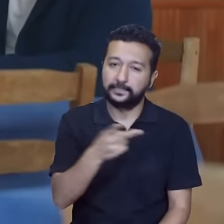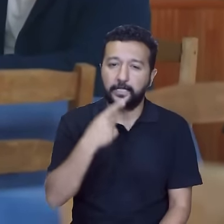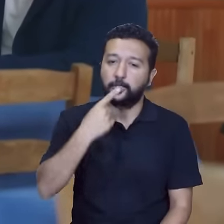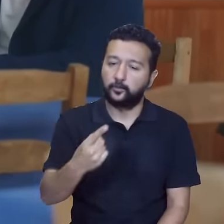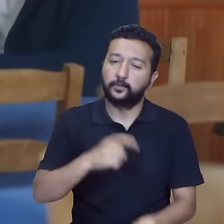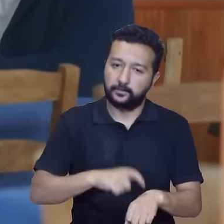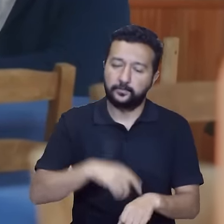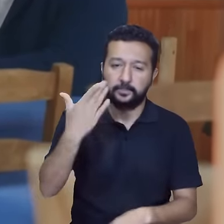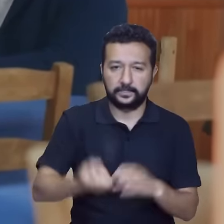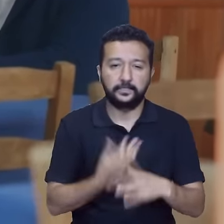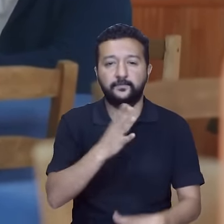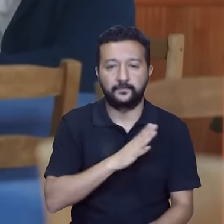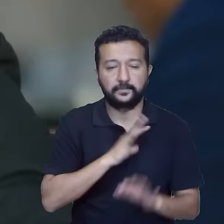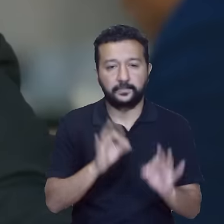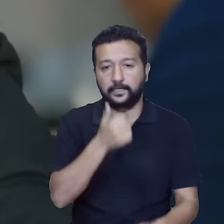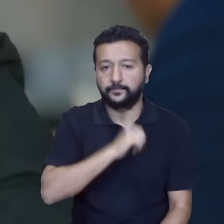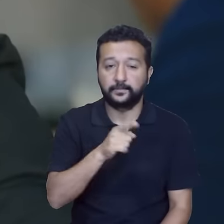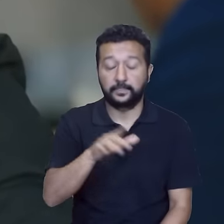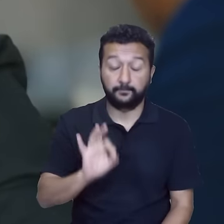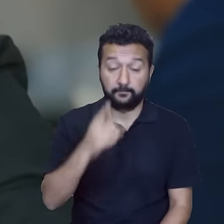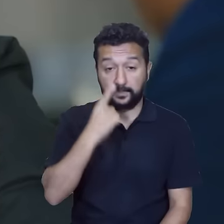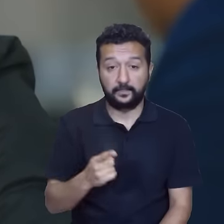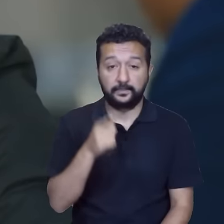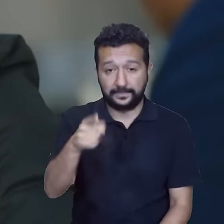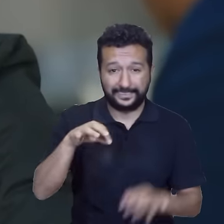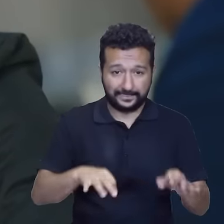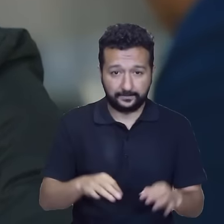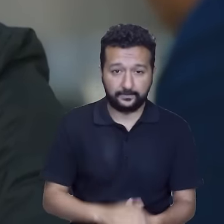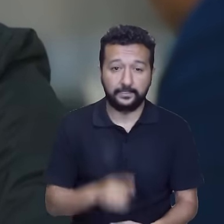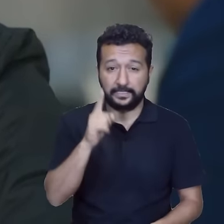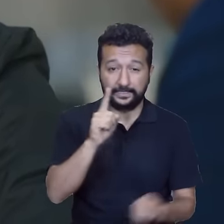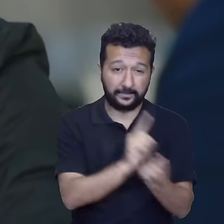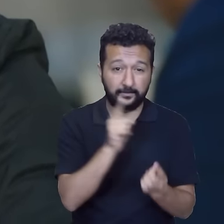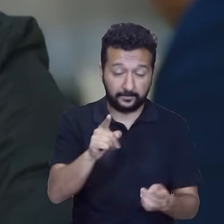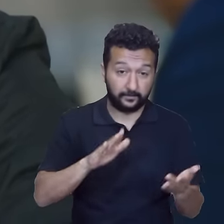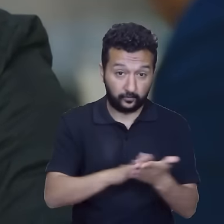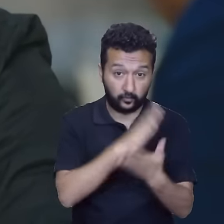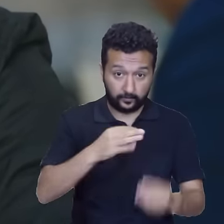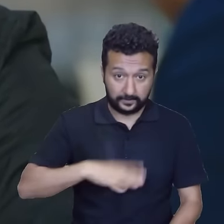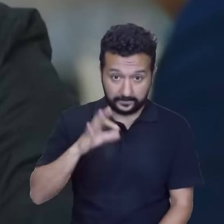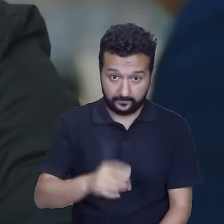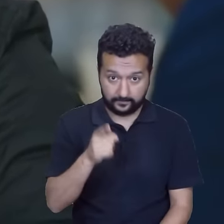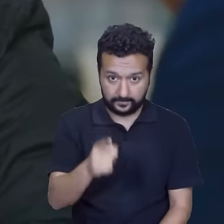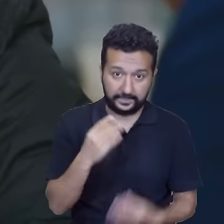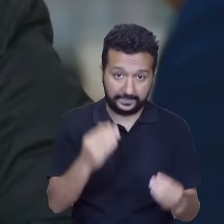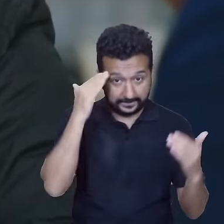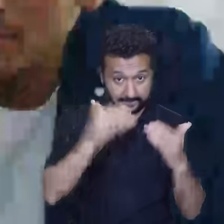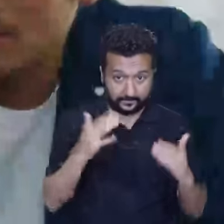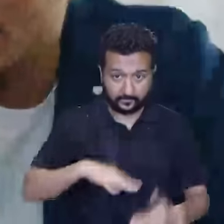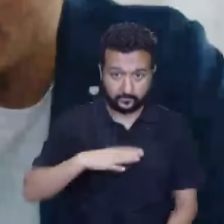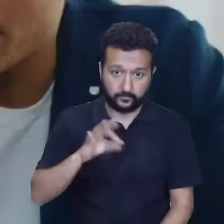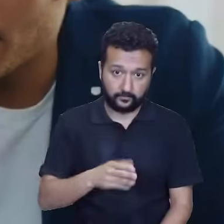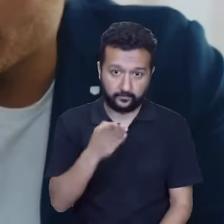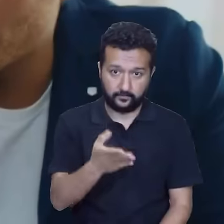İkisini de söyleyeceğim zamanlar gelecek elbet abi. Tamam. Bak şimdi. Sen şimdi yani Itır'la aranın iyi olmasını istiyorsun değil mi? İyi geçinmek